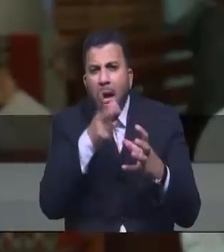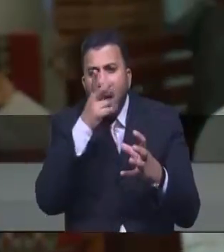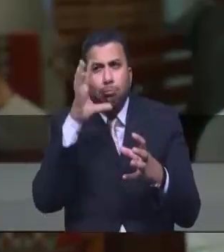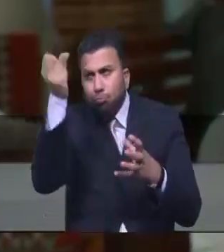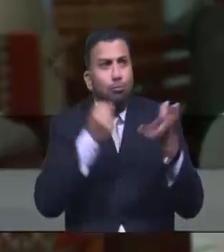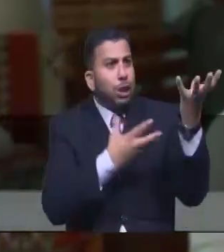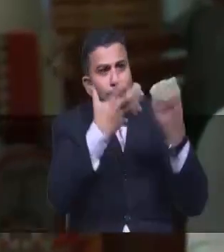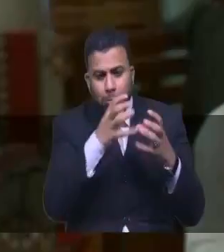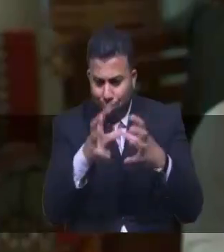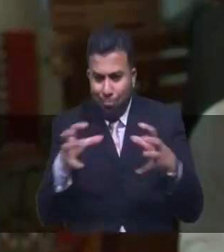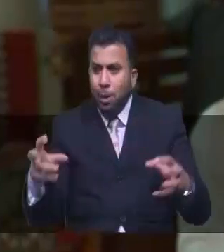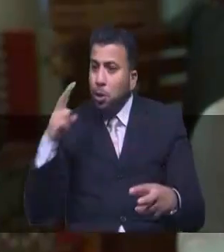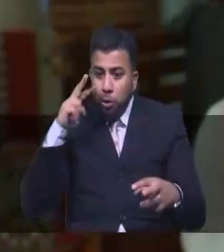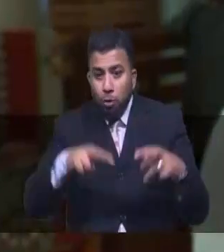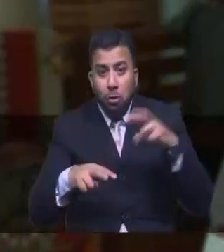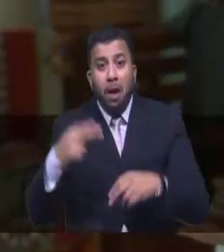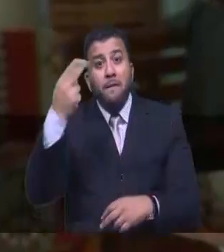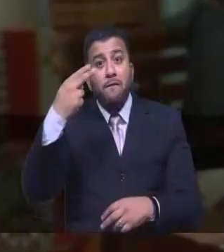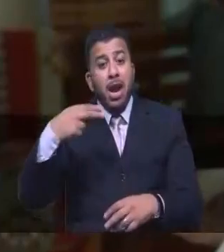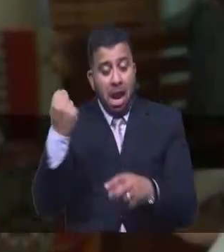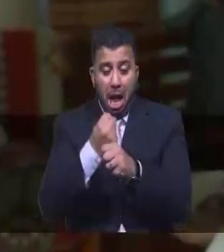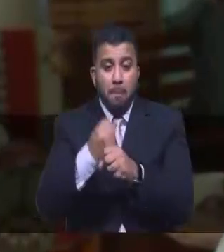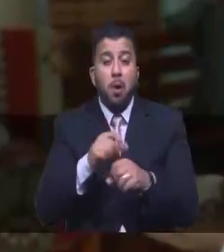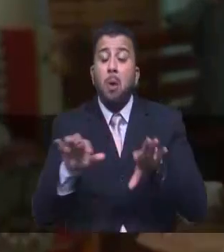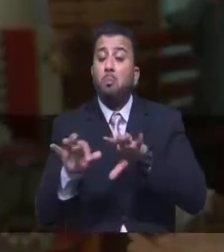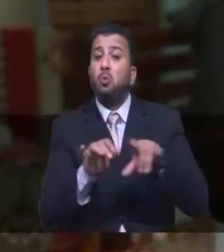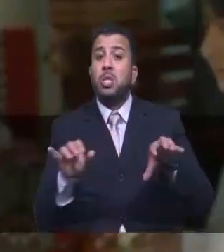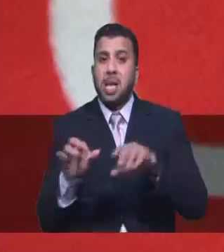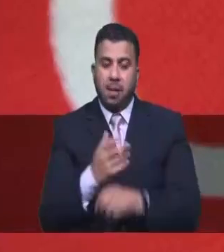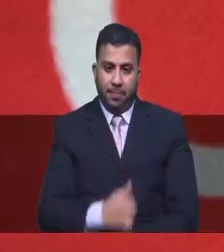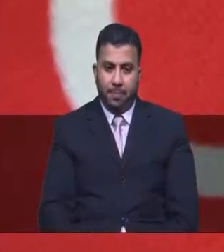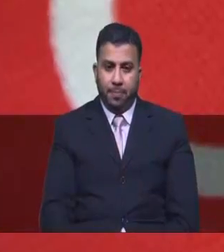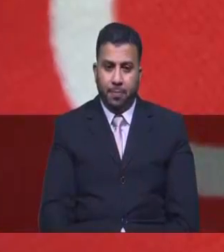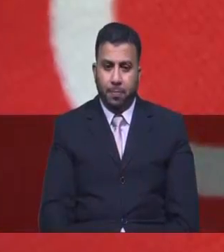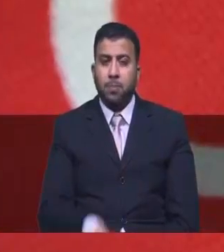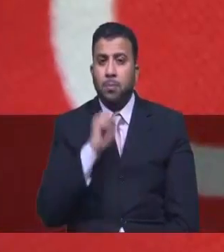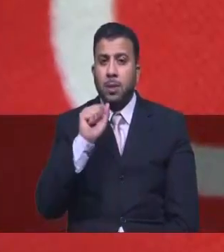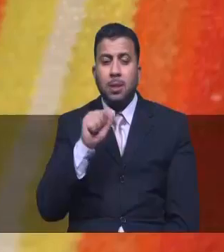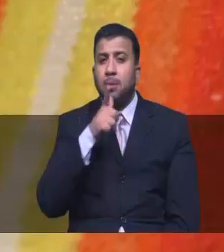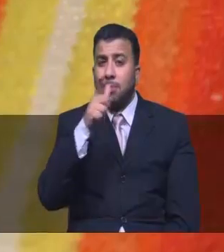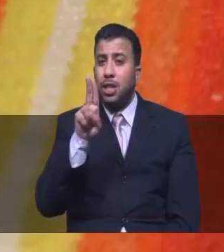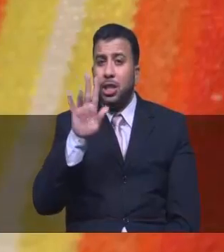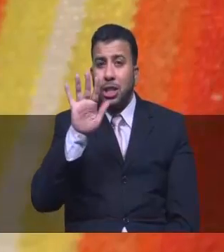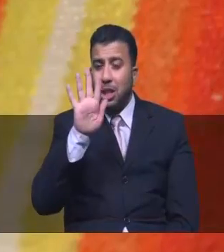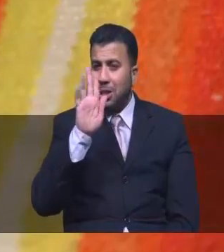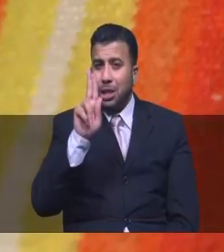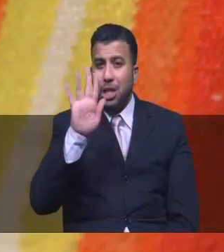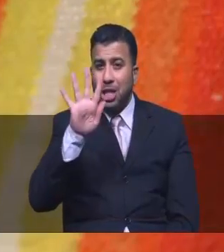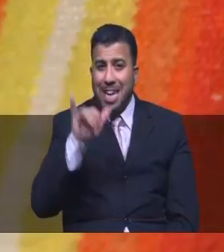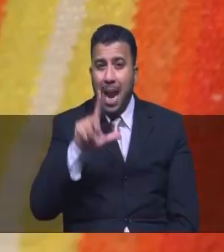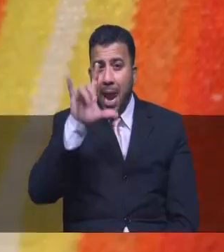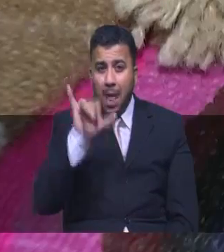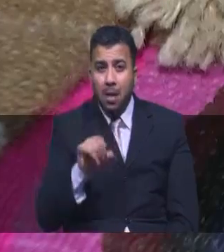الدولة لنظهر مختلف أنواع الفن والعمل والموسيقى. دولة تشيلي من الدول الصديقة التي